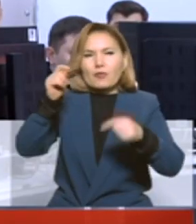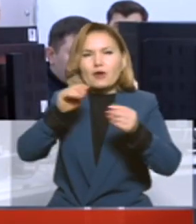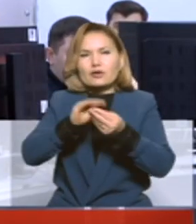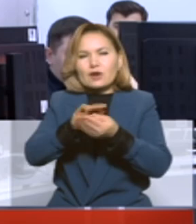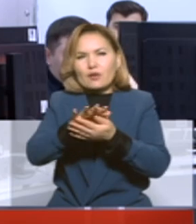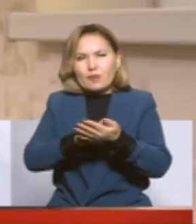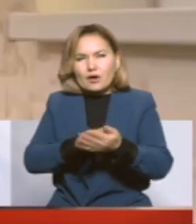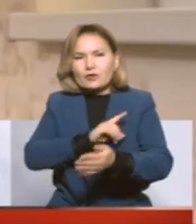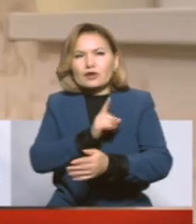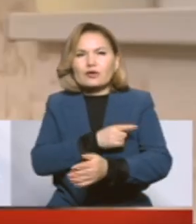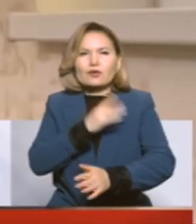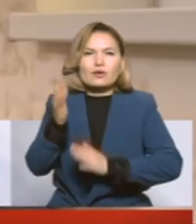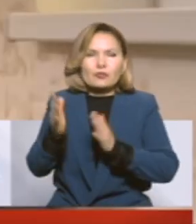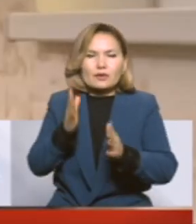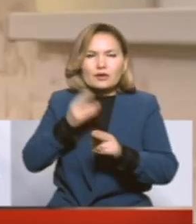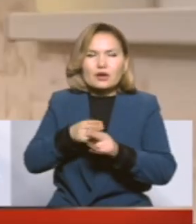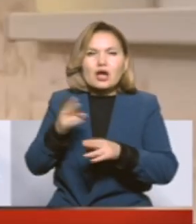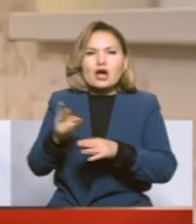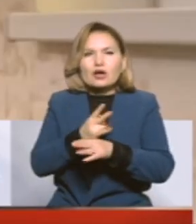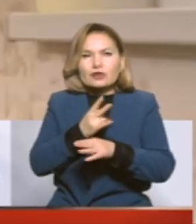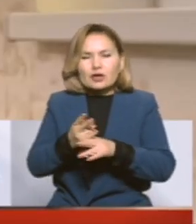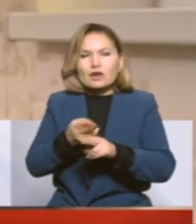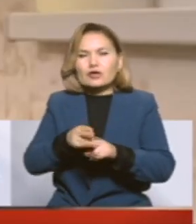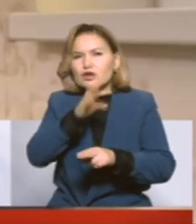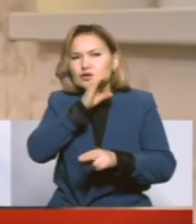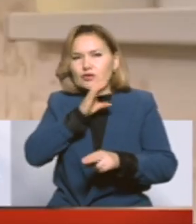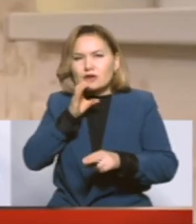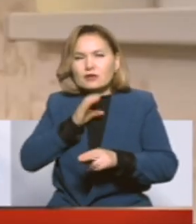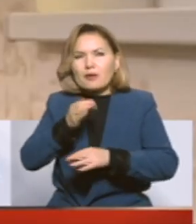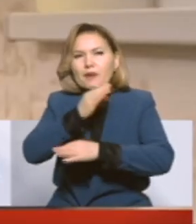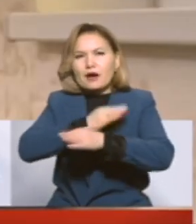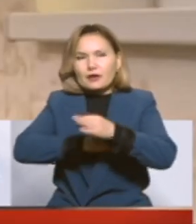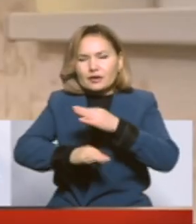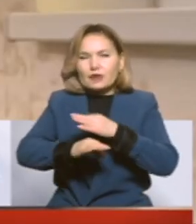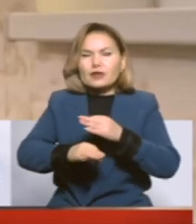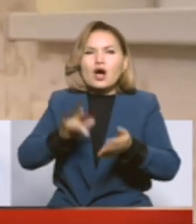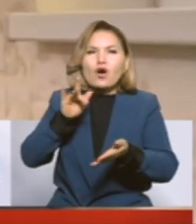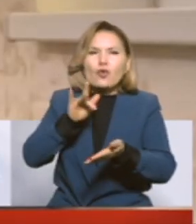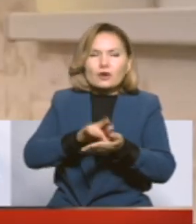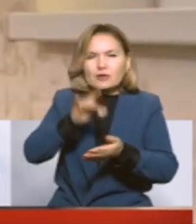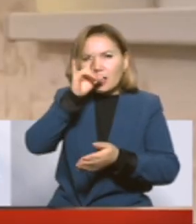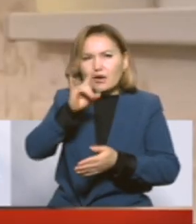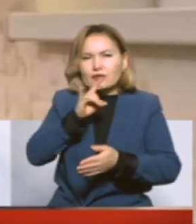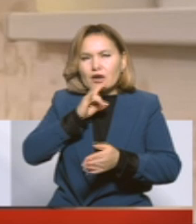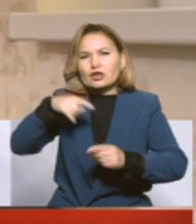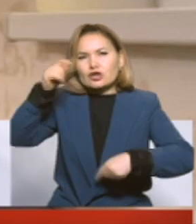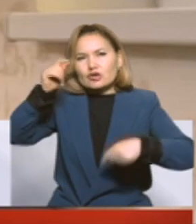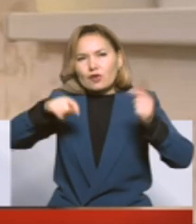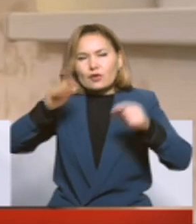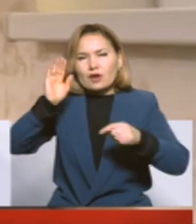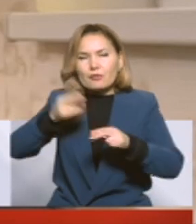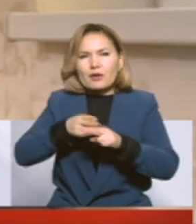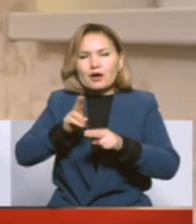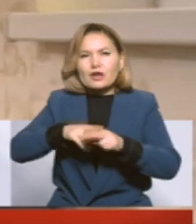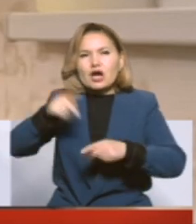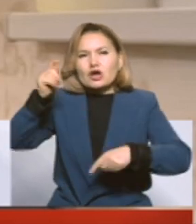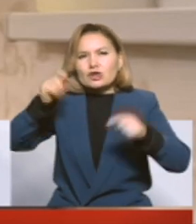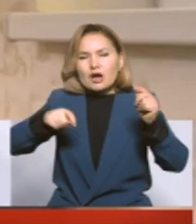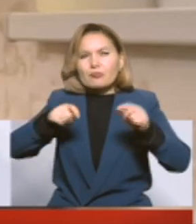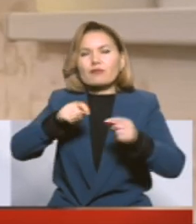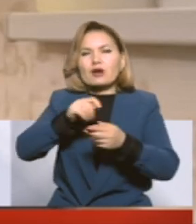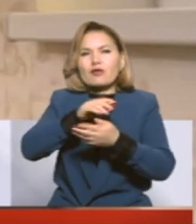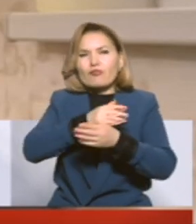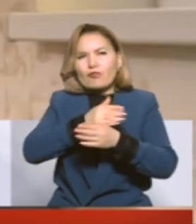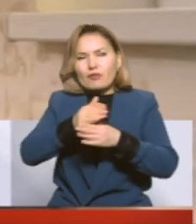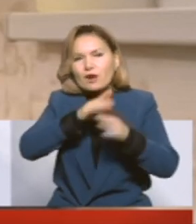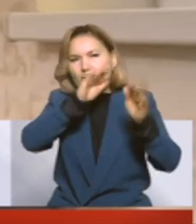Жаңбыр жауады. Түнгі уақыттарда еліміздің солтүстік батысында, солтүстігінде және орталығында жауын шашын жауады. Жаңбыр қарға айналады.